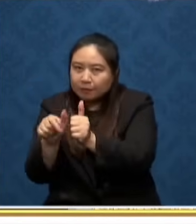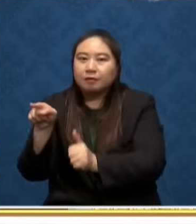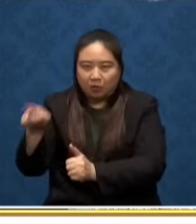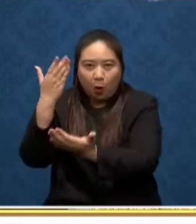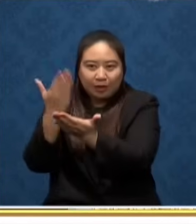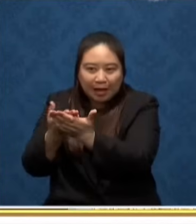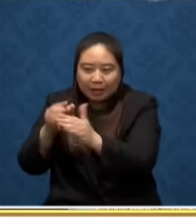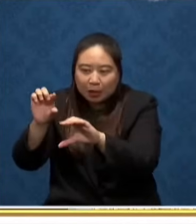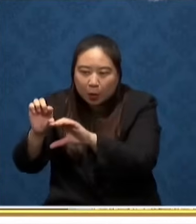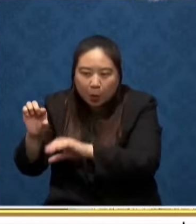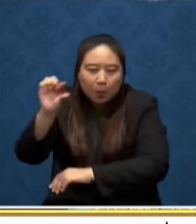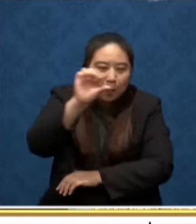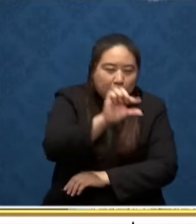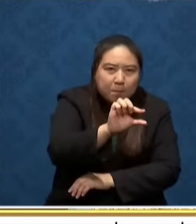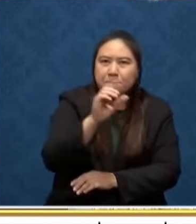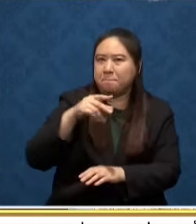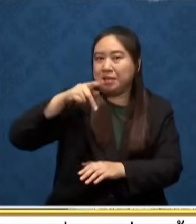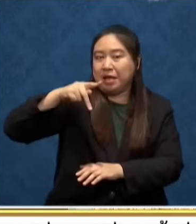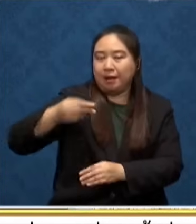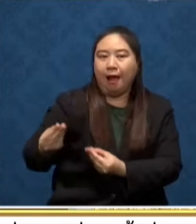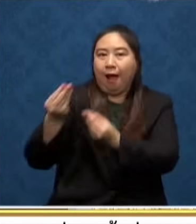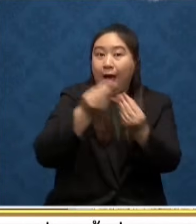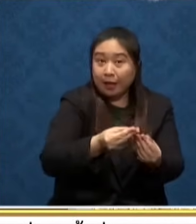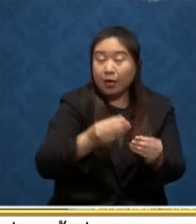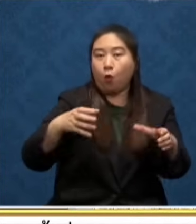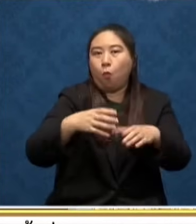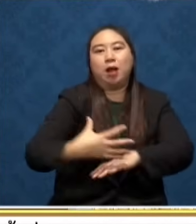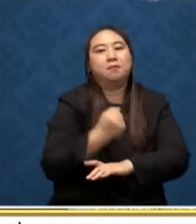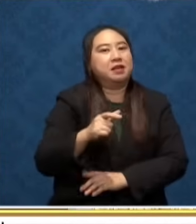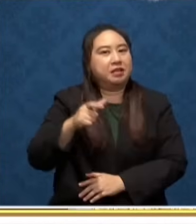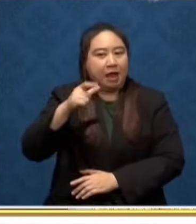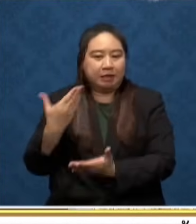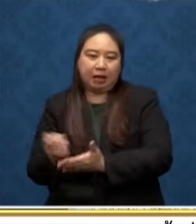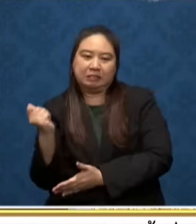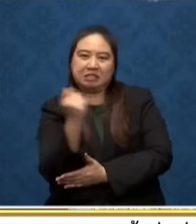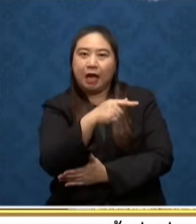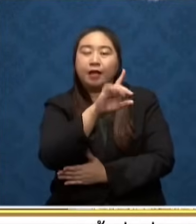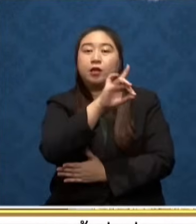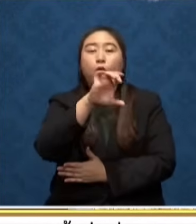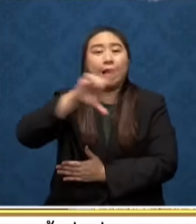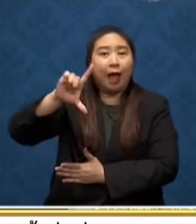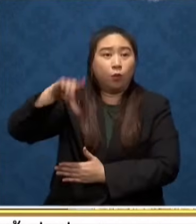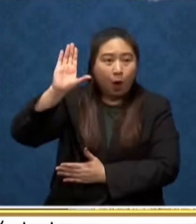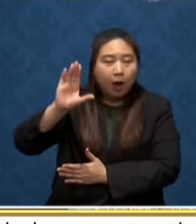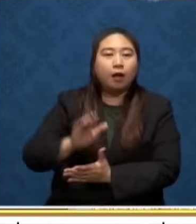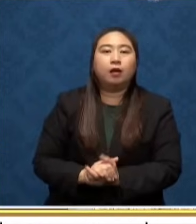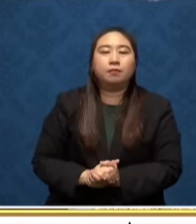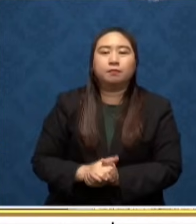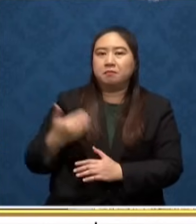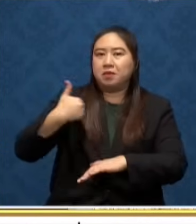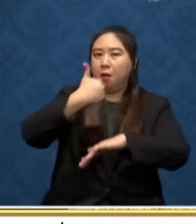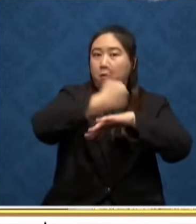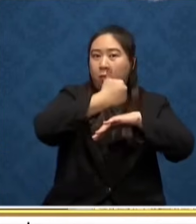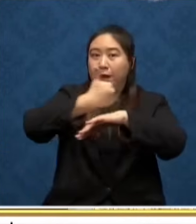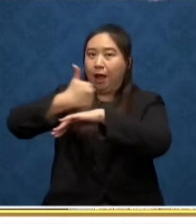นับสนุนพิเศษให้แก่พรรคการเมืองใหญ่เกือบ100ล้านบาทผ่านกระบวนการจัดสรรประโยชน์ที่มีผู้บริหาร